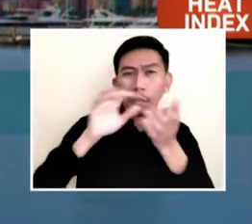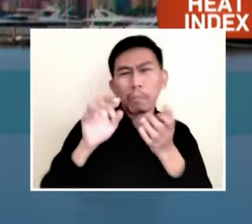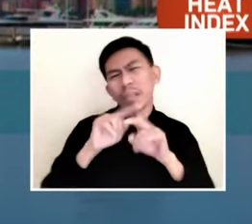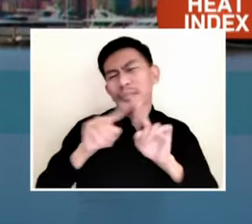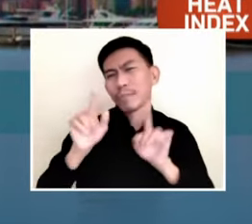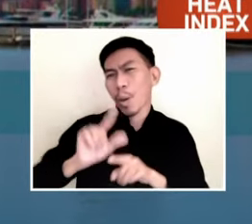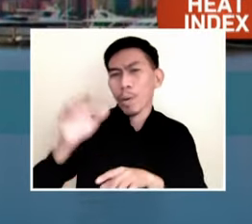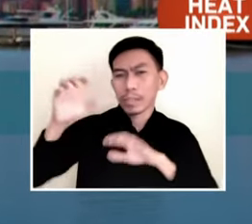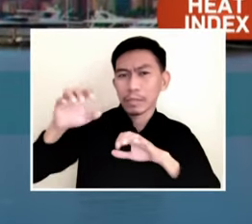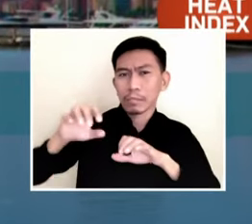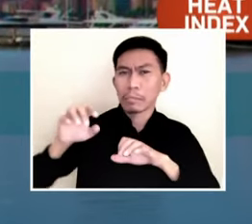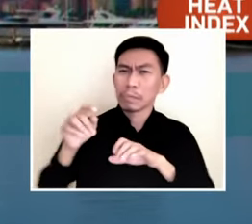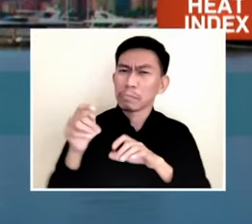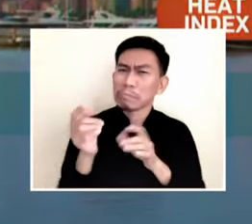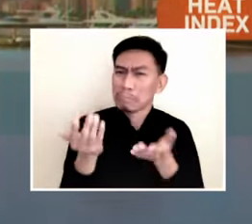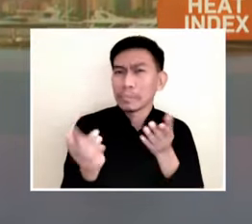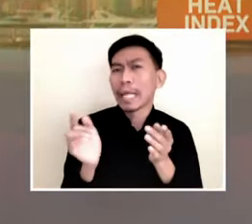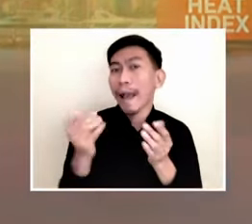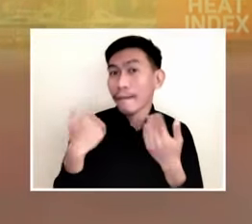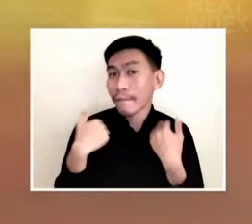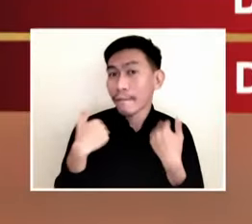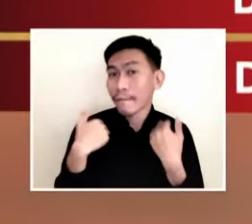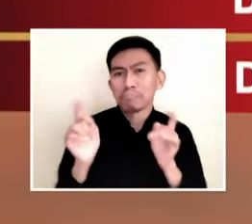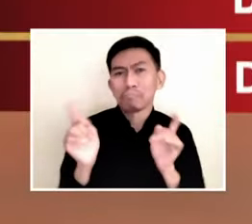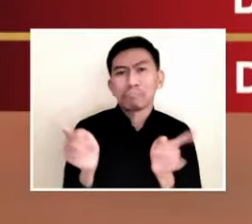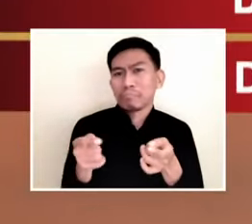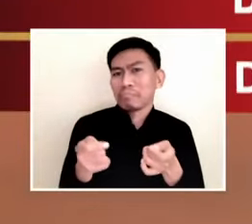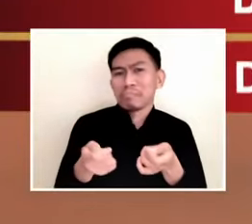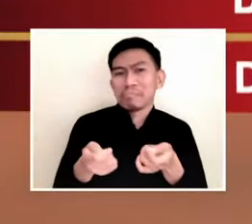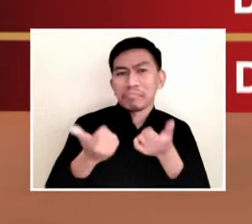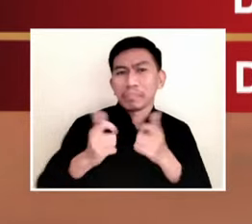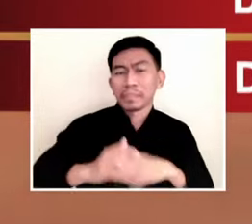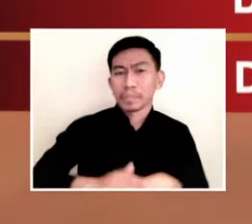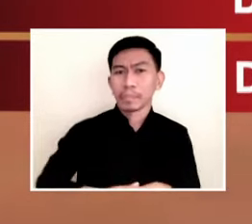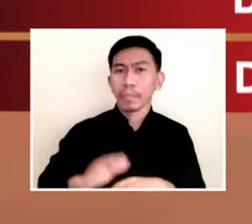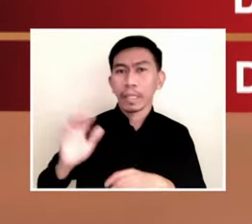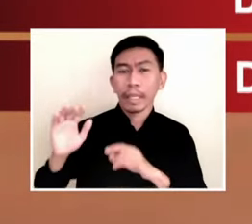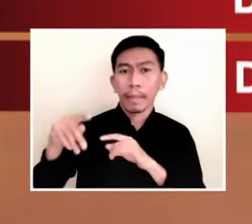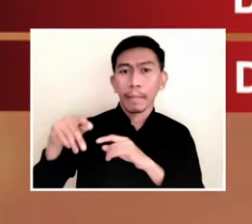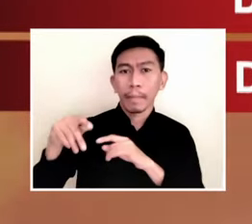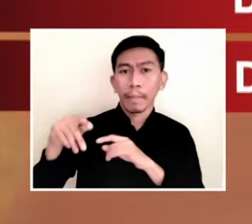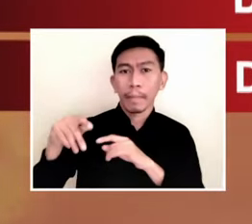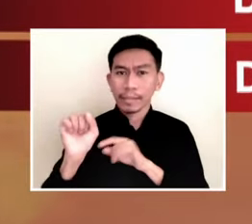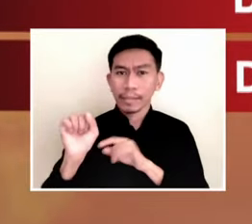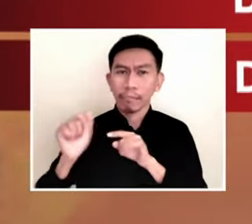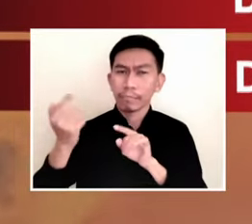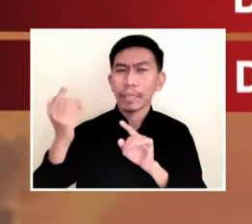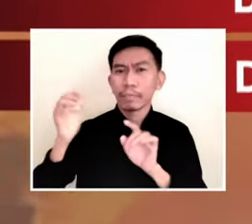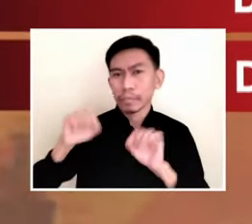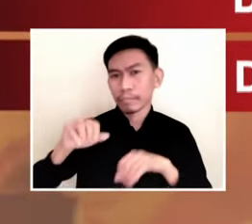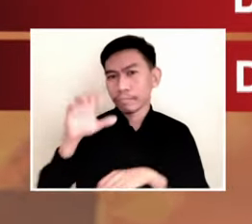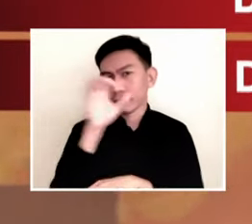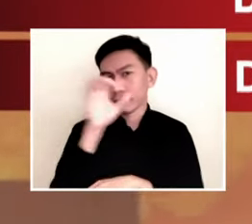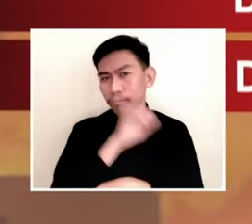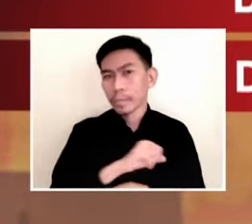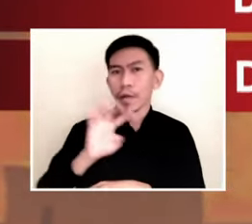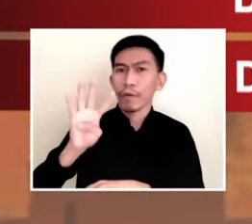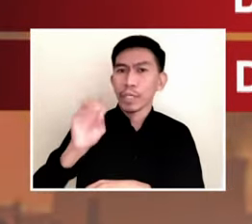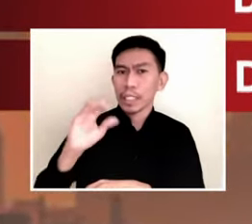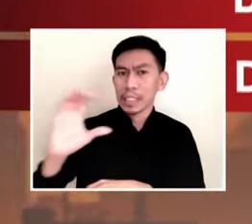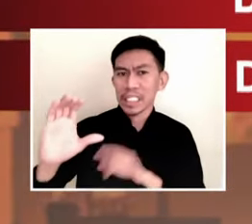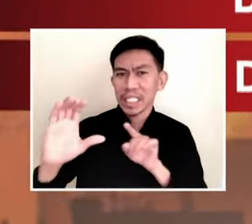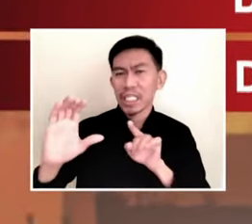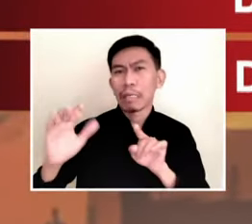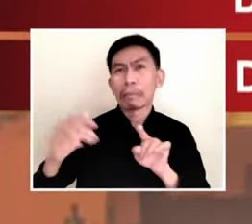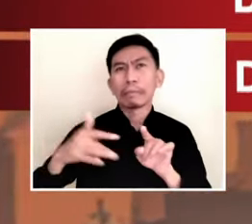mahina at saglit lang. Sa pagtaya ng pag-asa, aabot sa 40 degrees Celsius ang mararamdamang init ng katawan o heat index sa